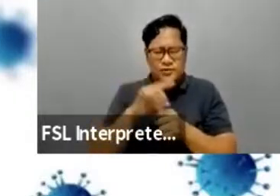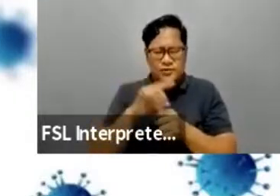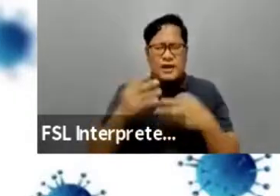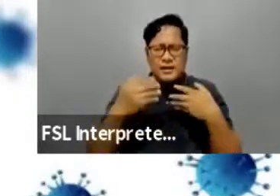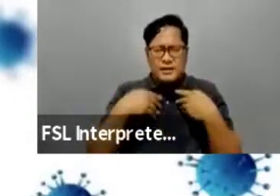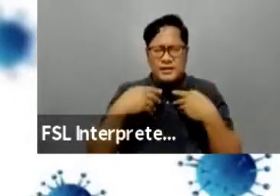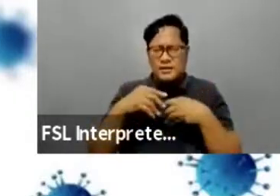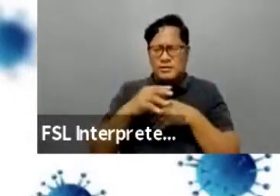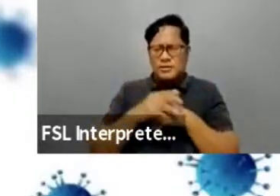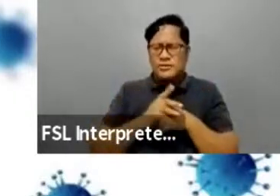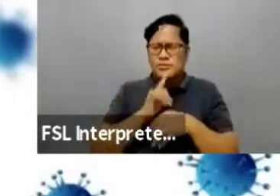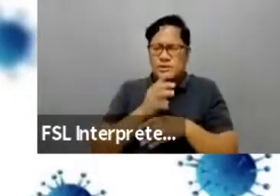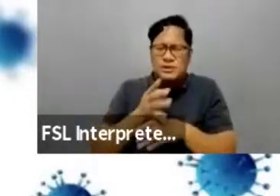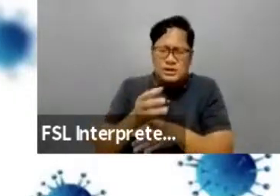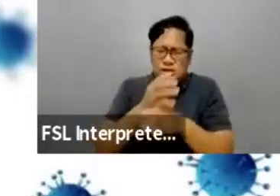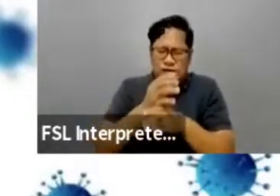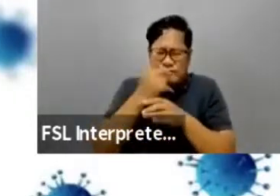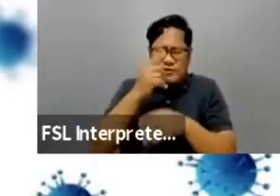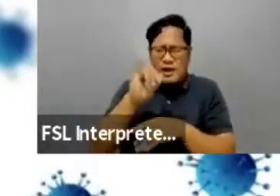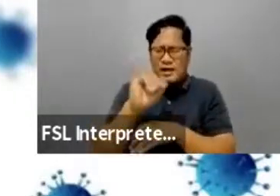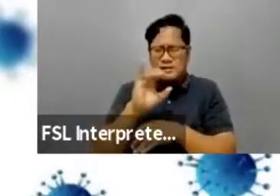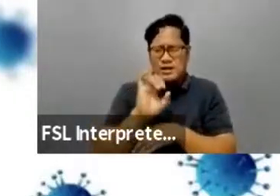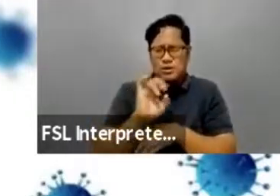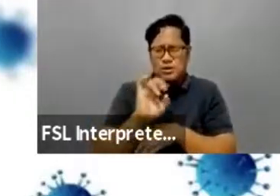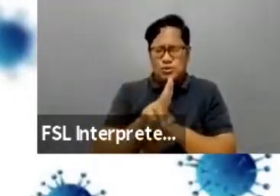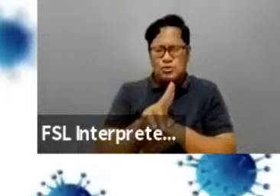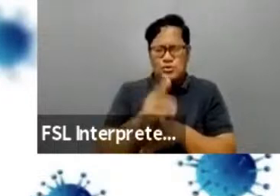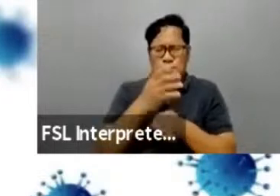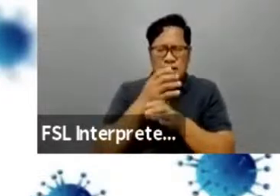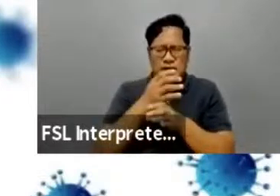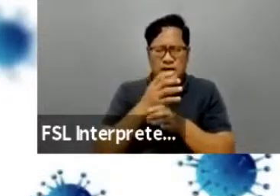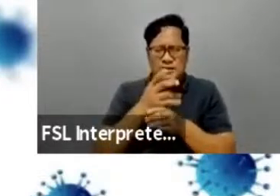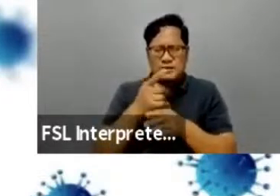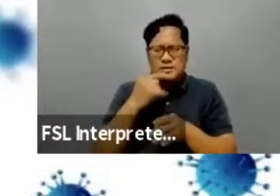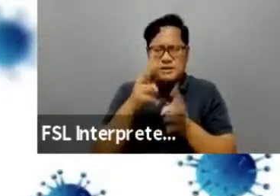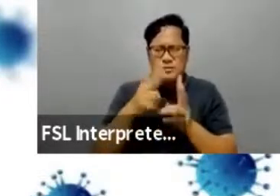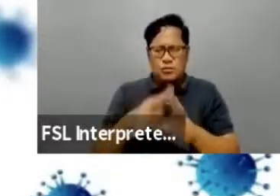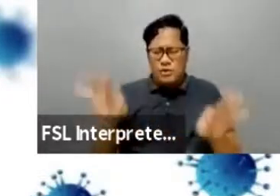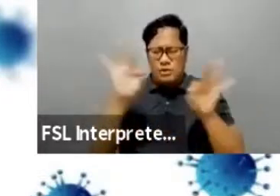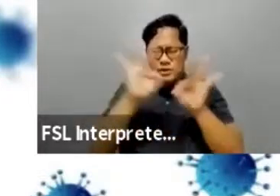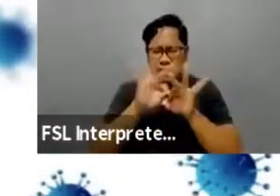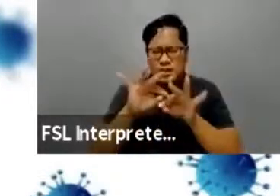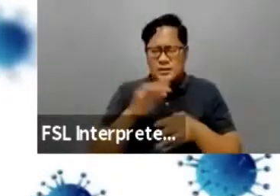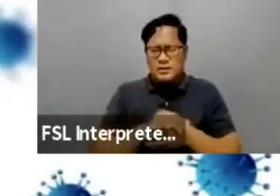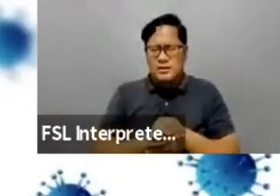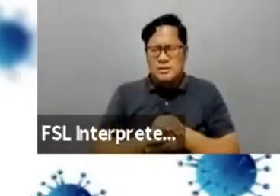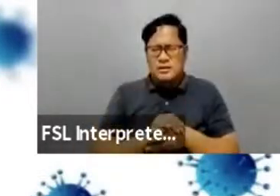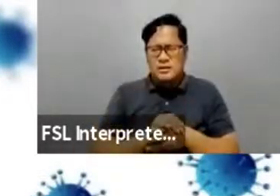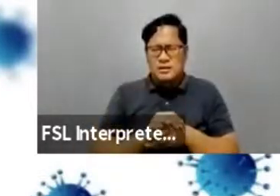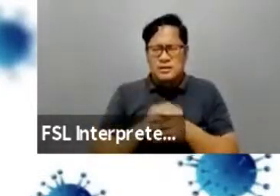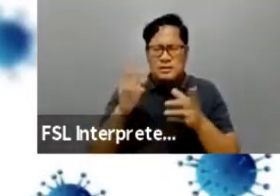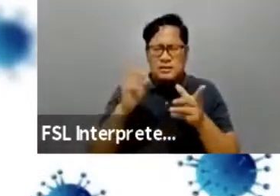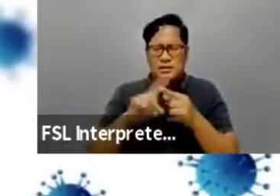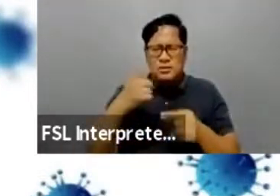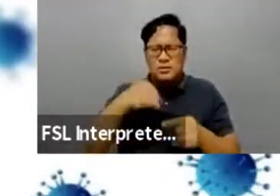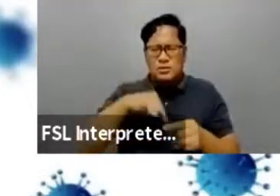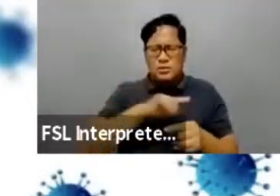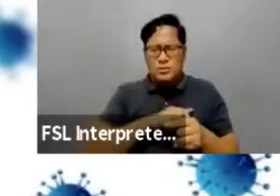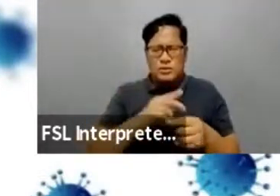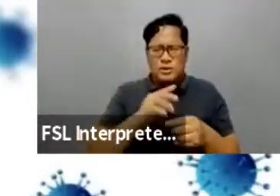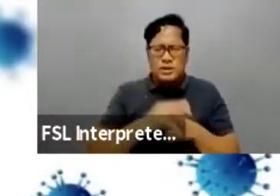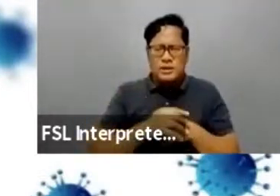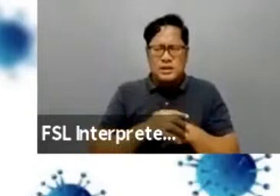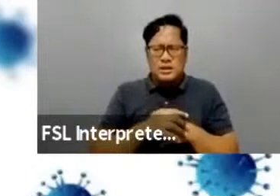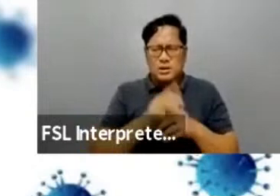care. So ito ay importante at hindi tayo nakatupad ng dapat natin